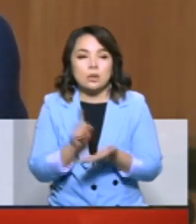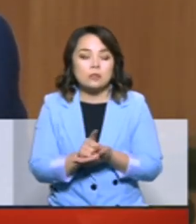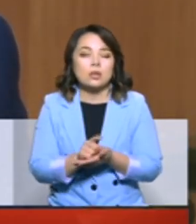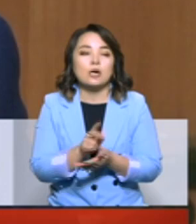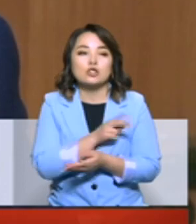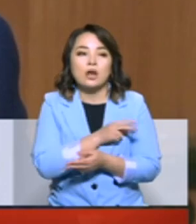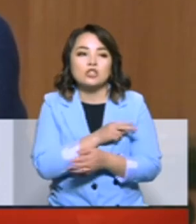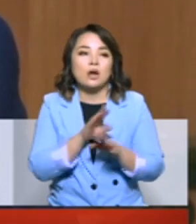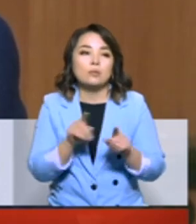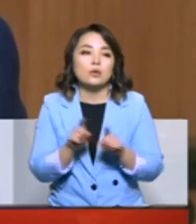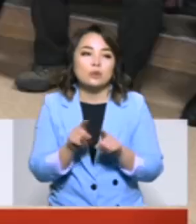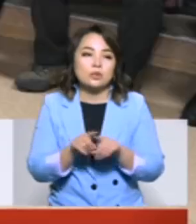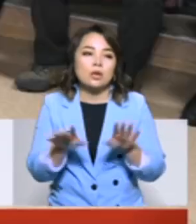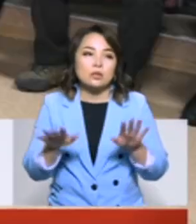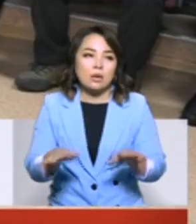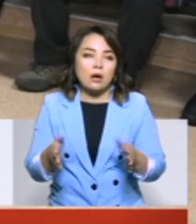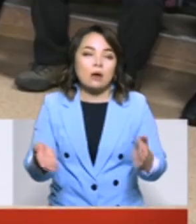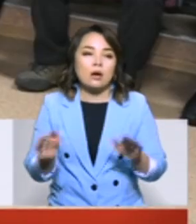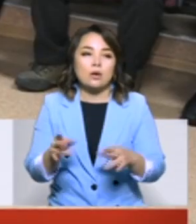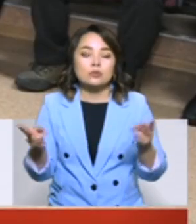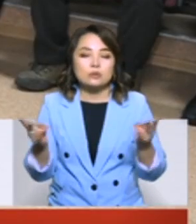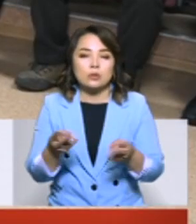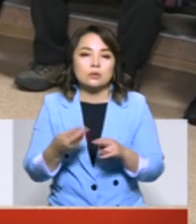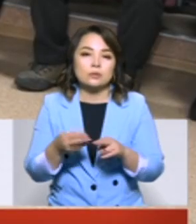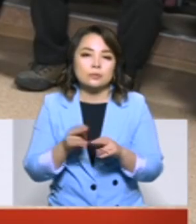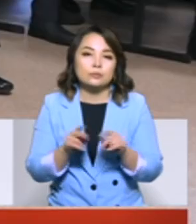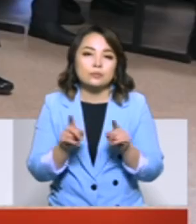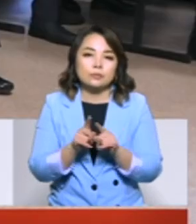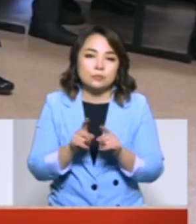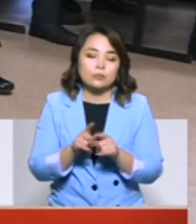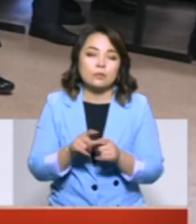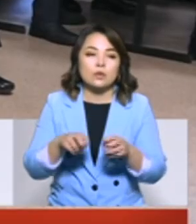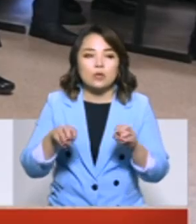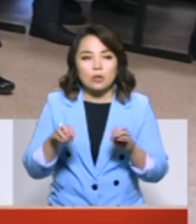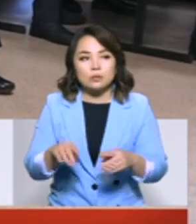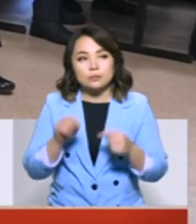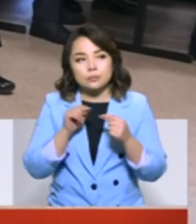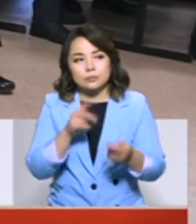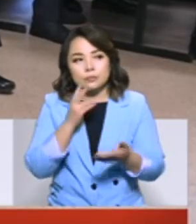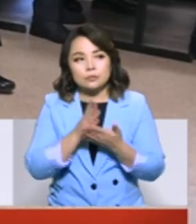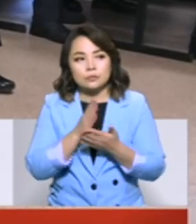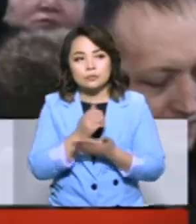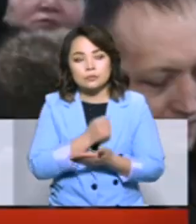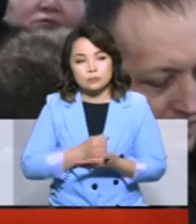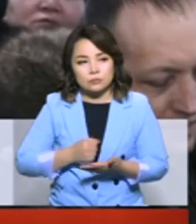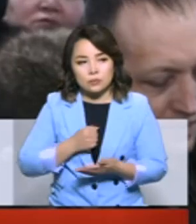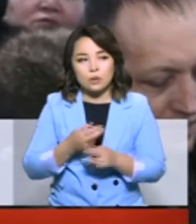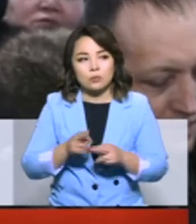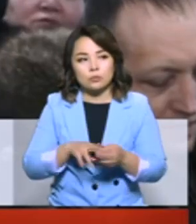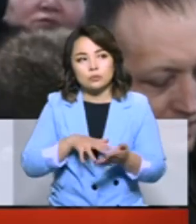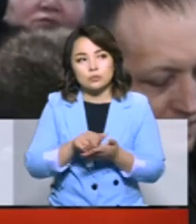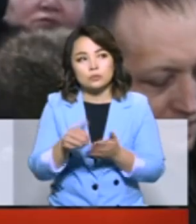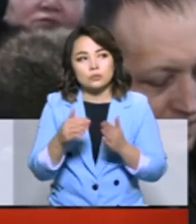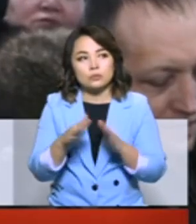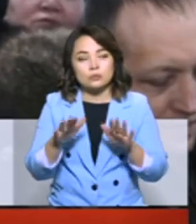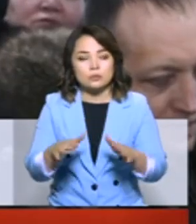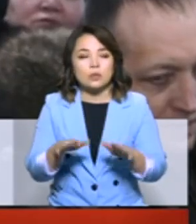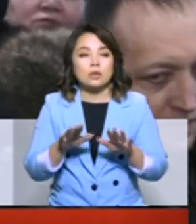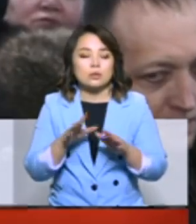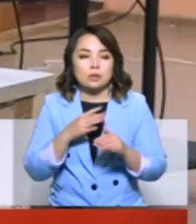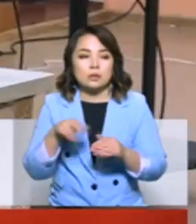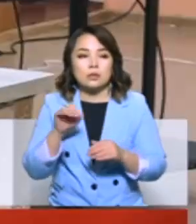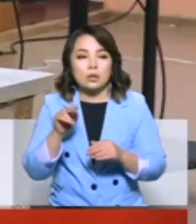дачалардың азғантай қамтылған жер болу керек. Алайда тұрғындар әкімшіліктің бұл шешіміне де қарсылық танытып отыр. Өйткені бұзылатын санаулы саяжайлардың